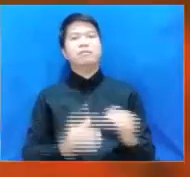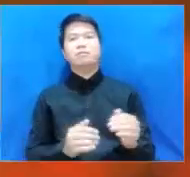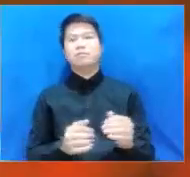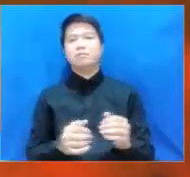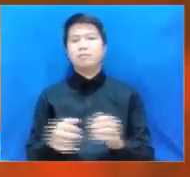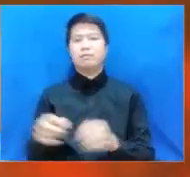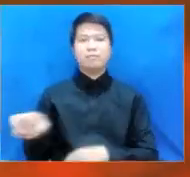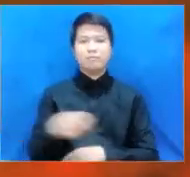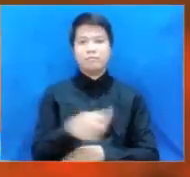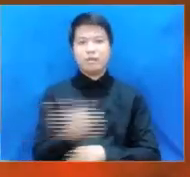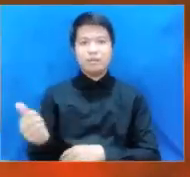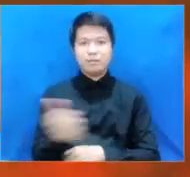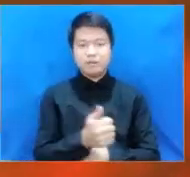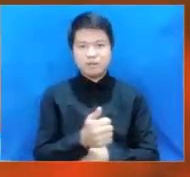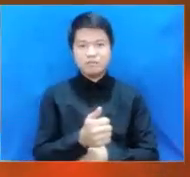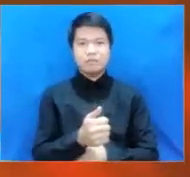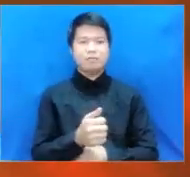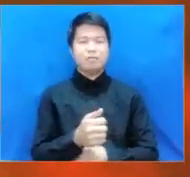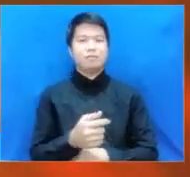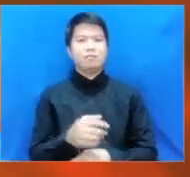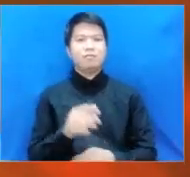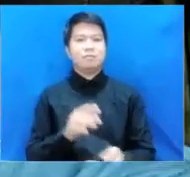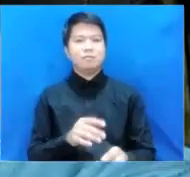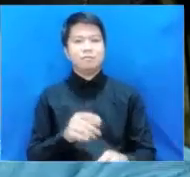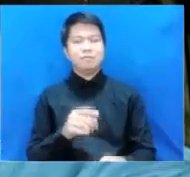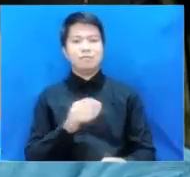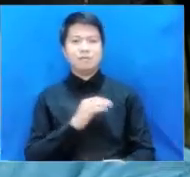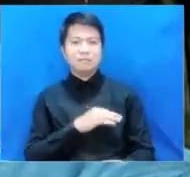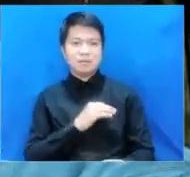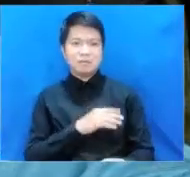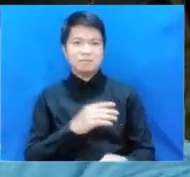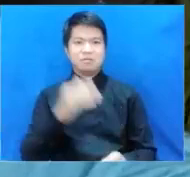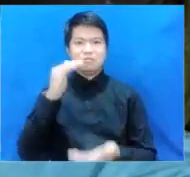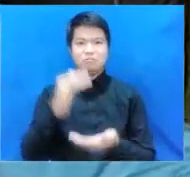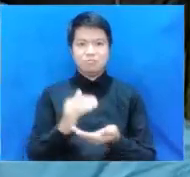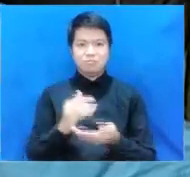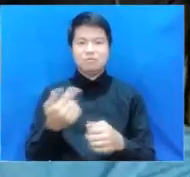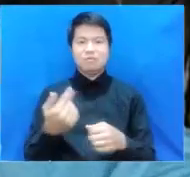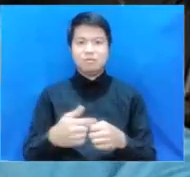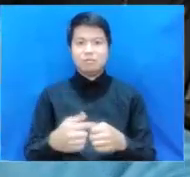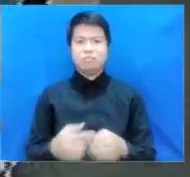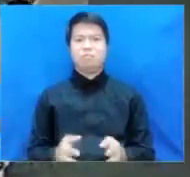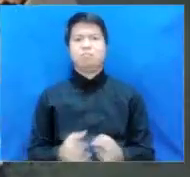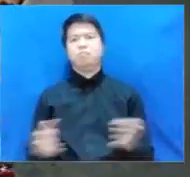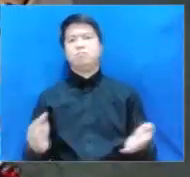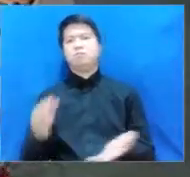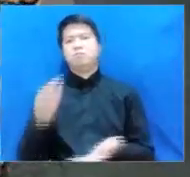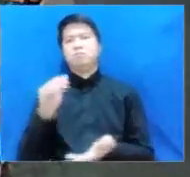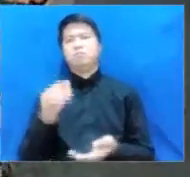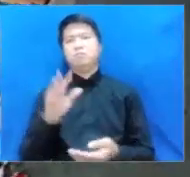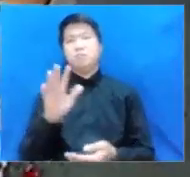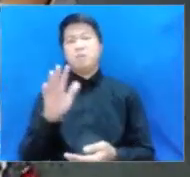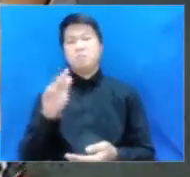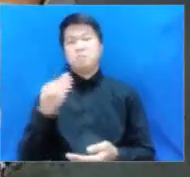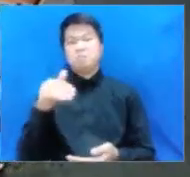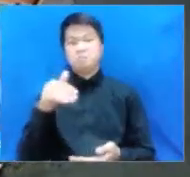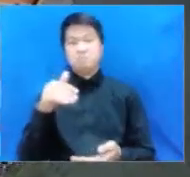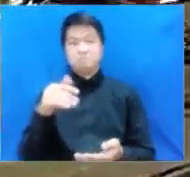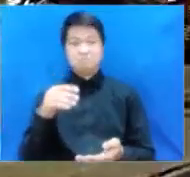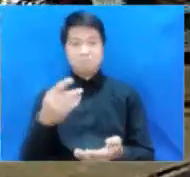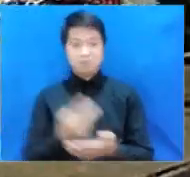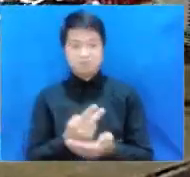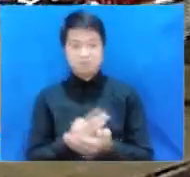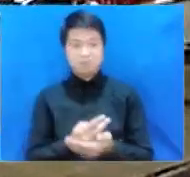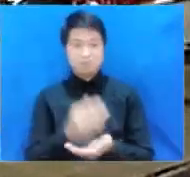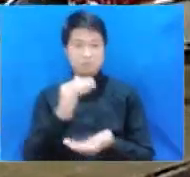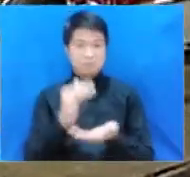raw ang pagbaba ng presyo ng gasolina. Laking nawawala sa amin eh. Laking bagay niyan, 5 piso na yan. Ganyan din ang eksena